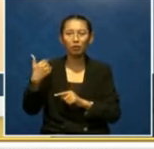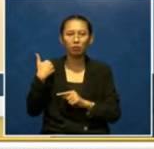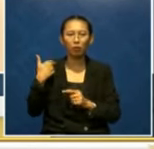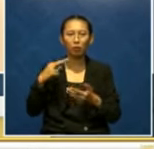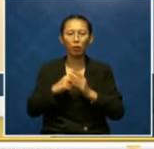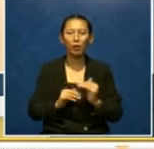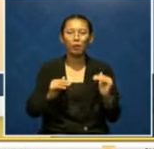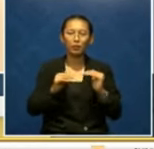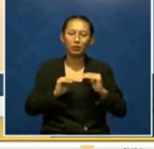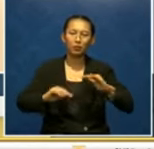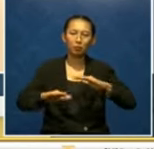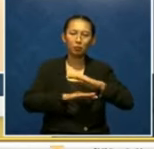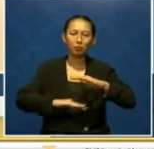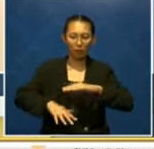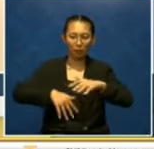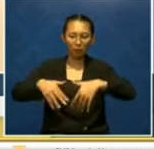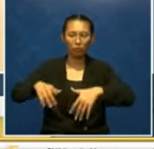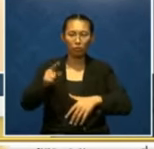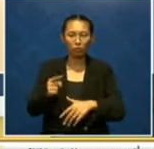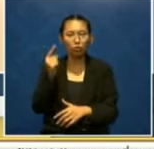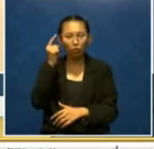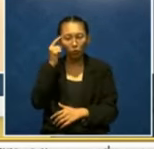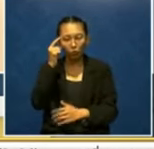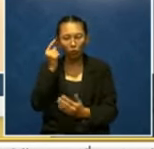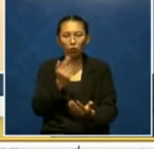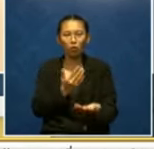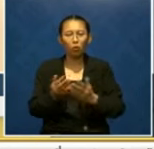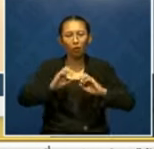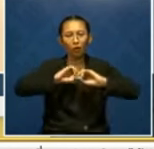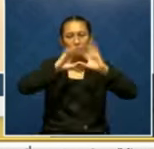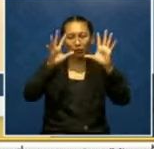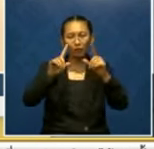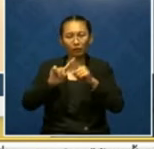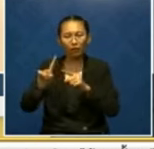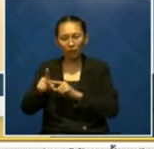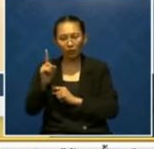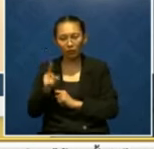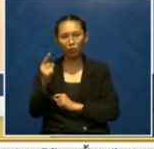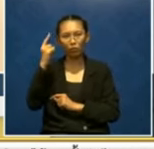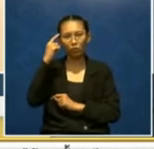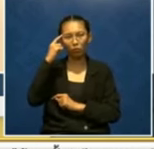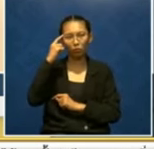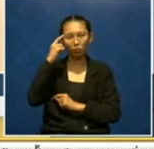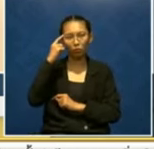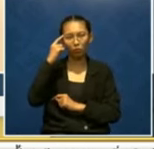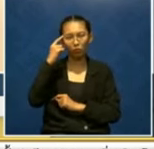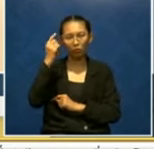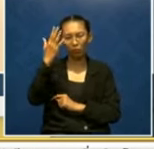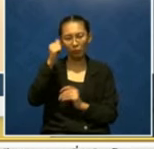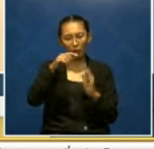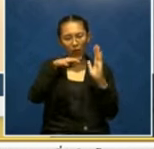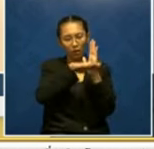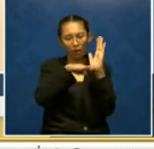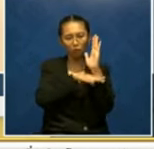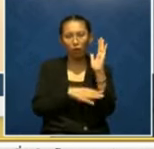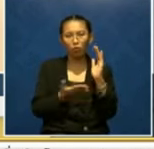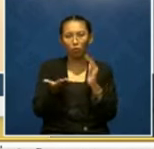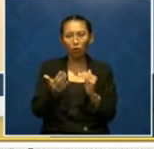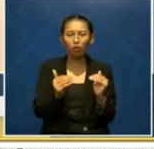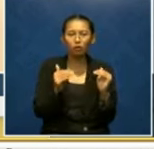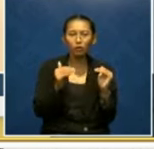ขั้นพื้นฐานที่ควรจะได้รับรู้ข้อมูลที่แท้จริงหรือความชัดเจนของหน่วยงานภาครัฐ ว่าขั้นตอนการขอเอกสารสิท